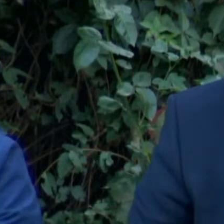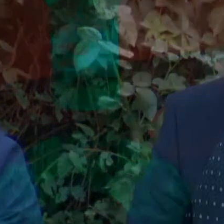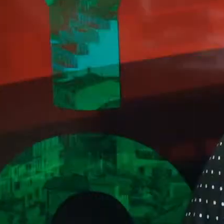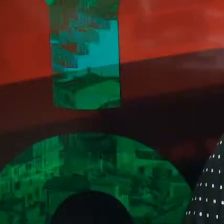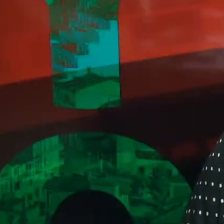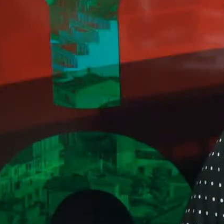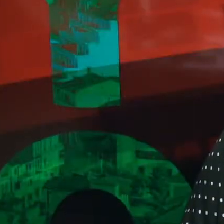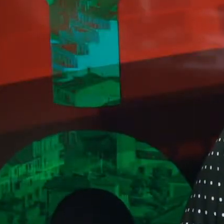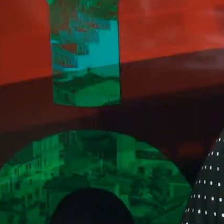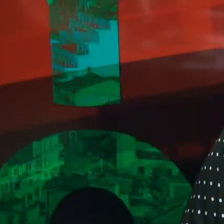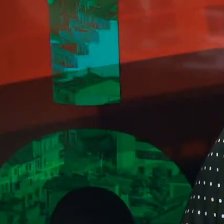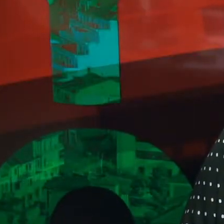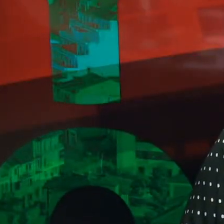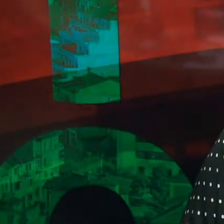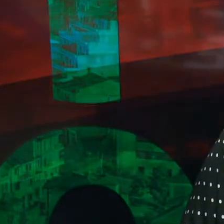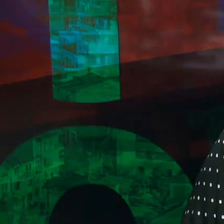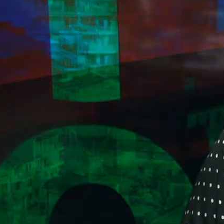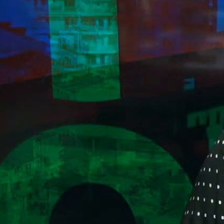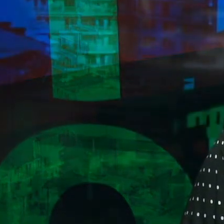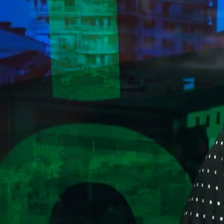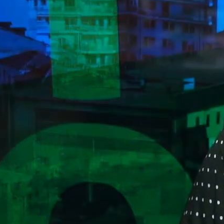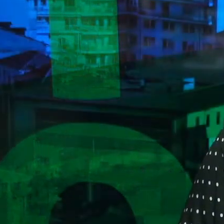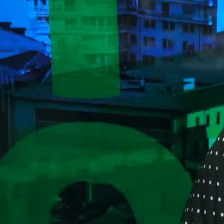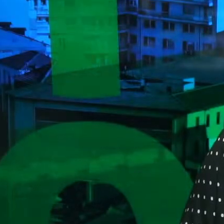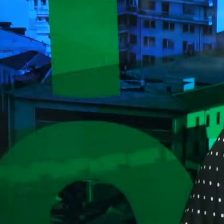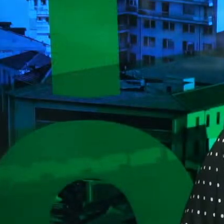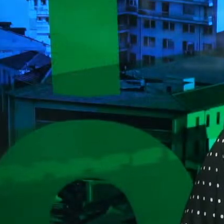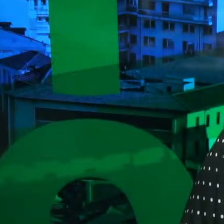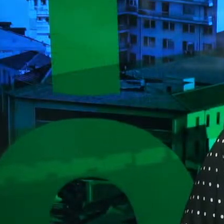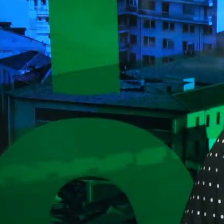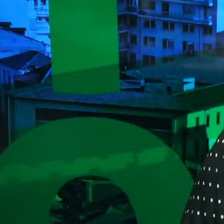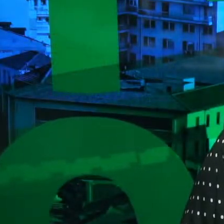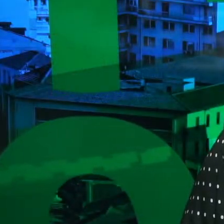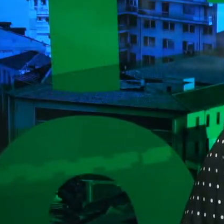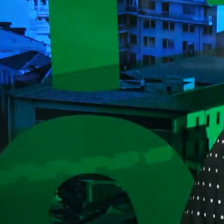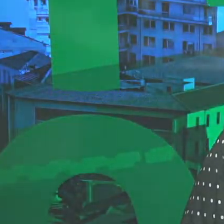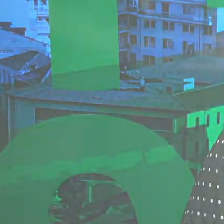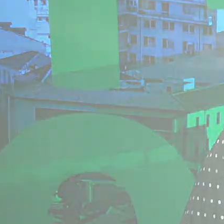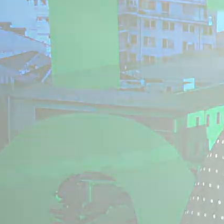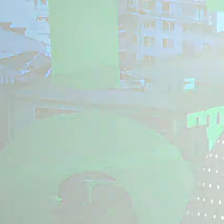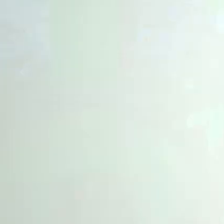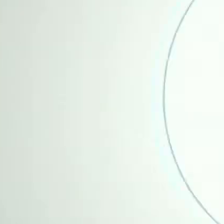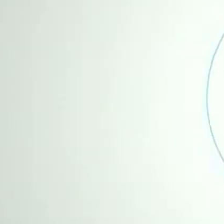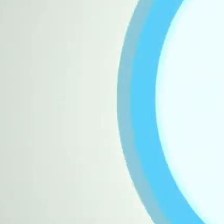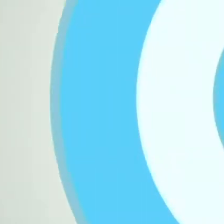μας. Στο σημείο αυτό ολοκληρώθηκε το δελτίο μας. Να έχετε ένα όμορφο βράδυ.